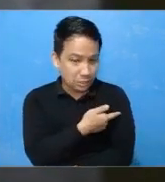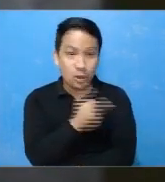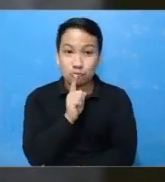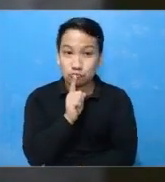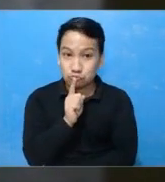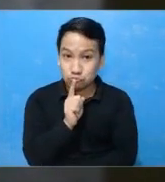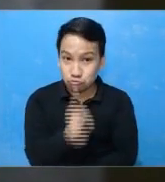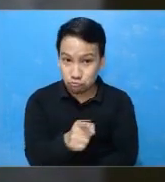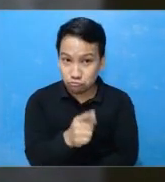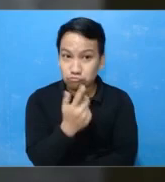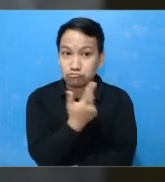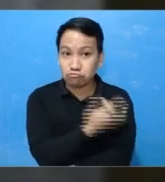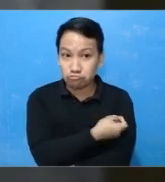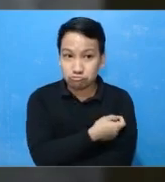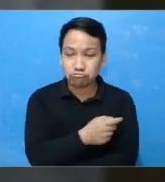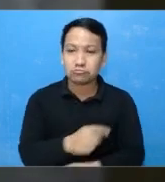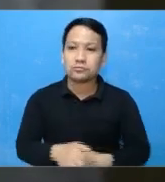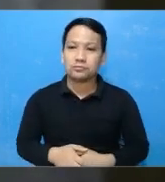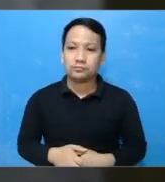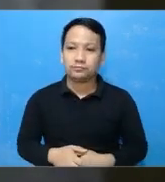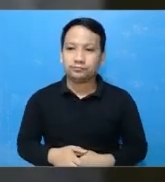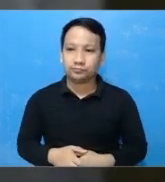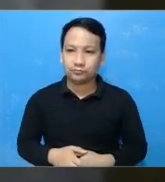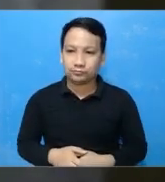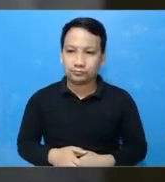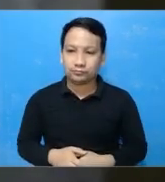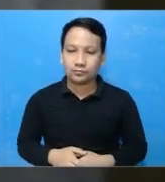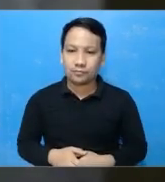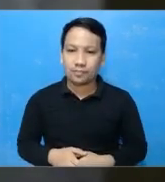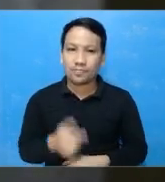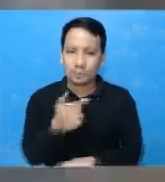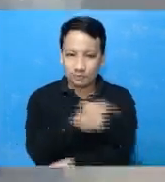para sure na sila ay vaccinated.